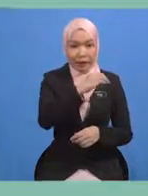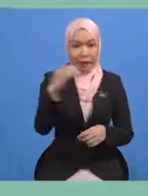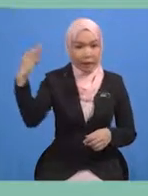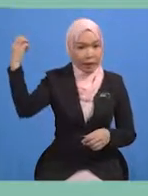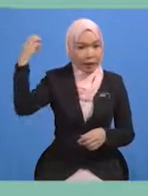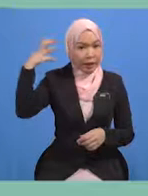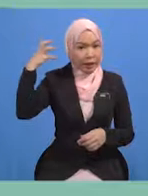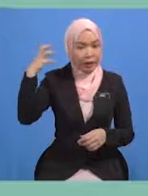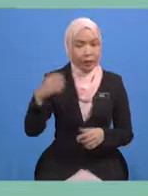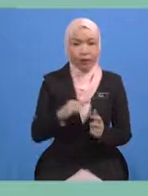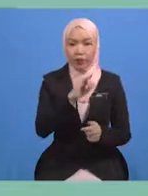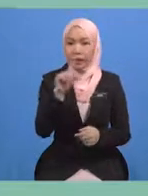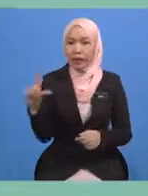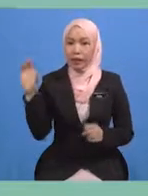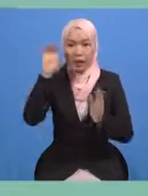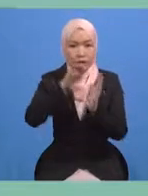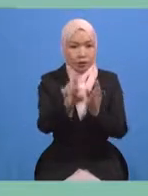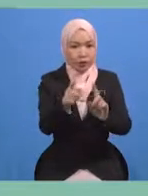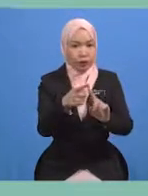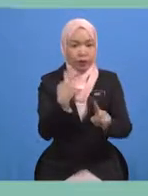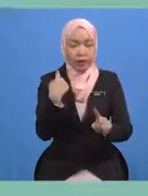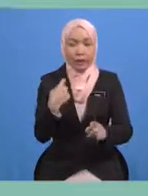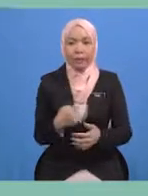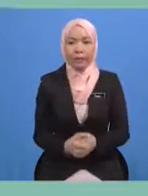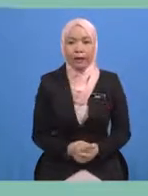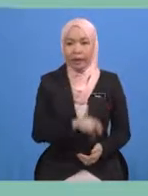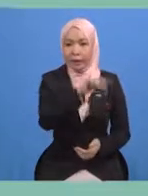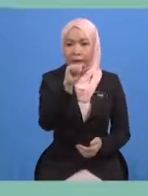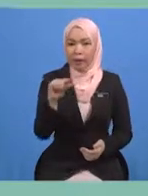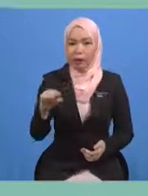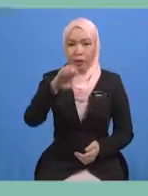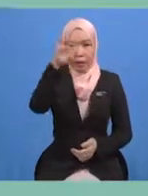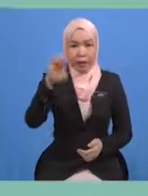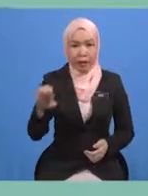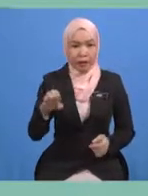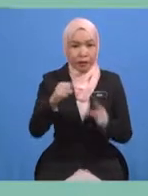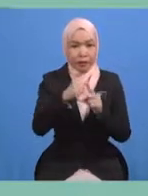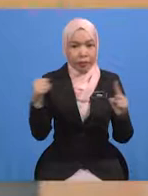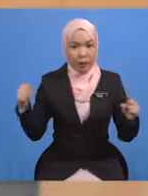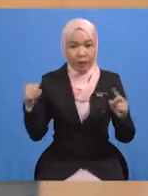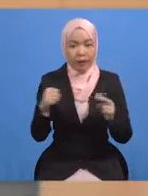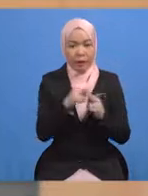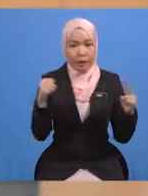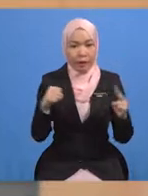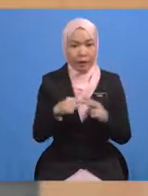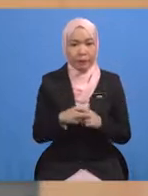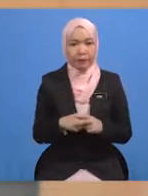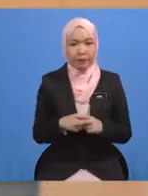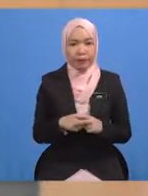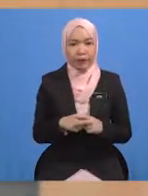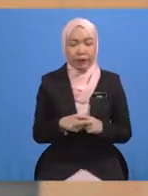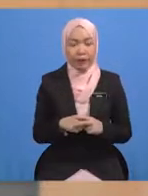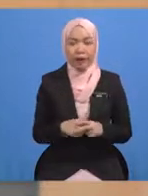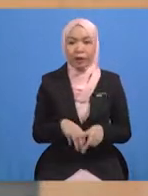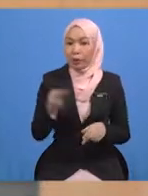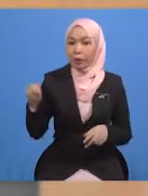adalah contoh daripada gelombang elektromagnet. Murid-murid, mari